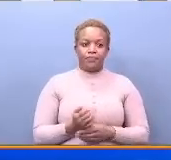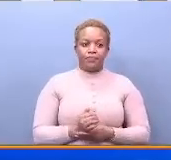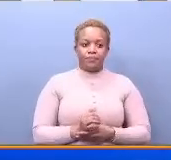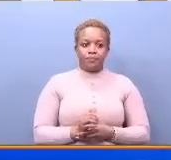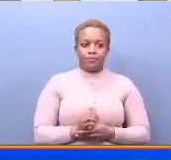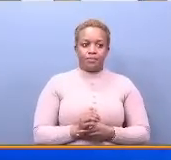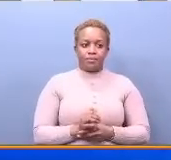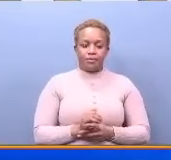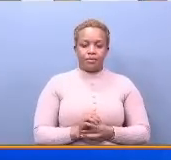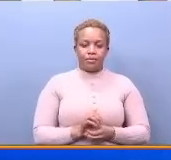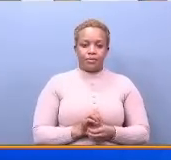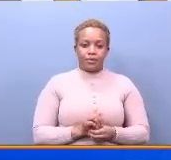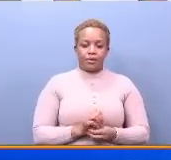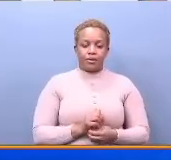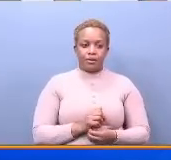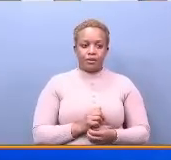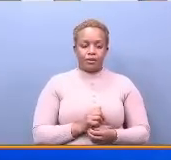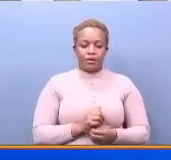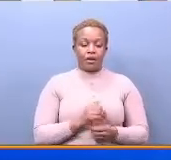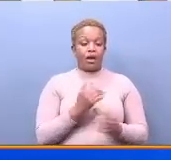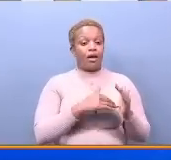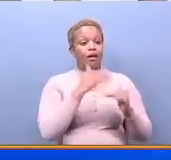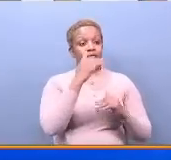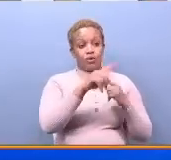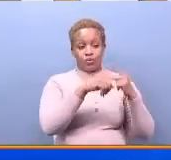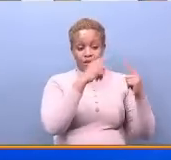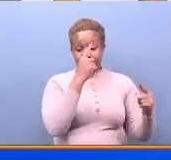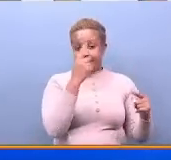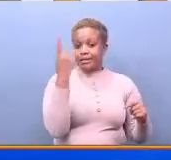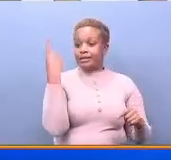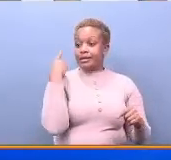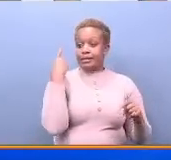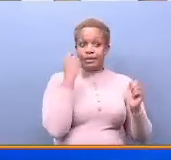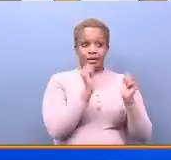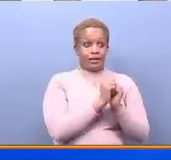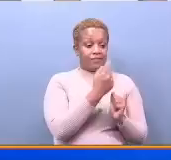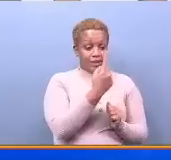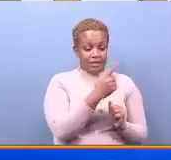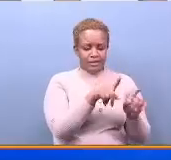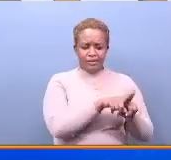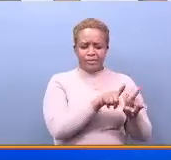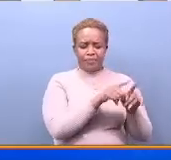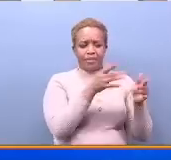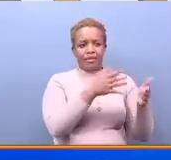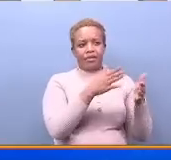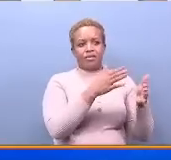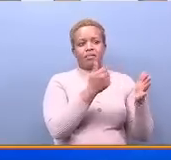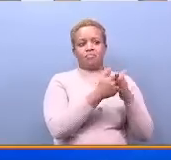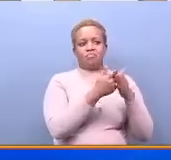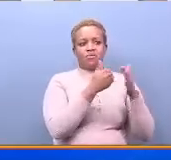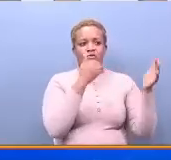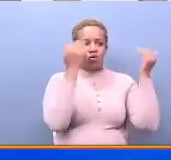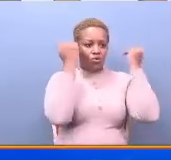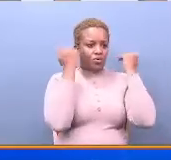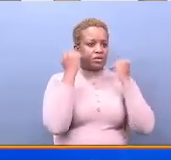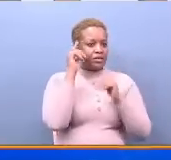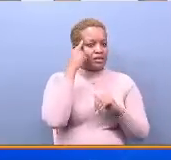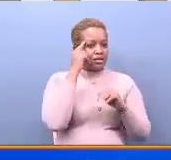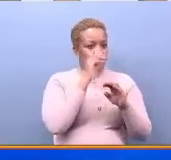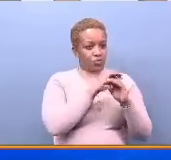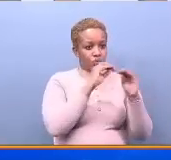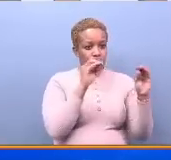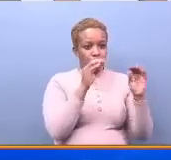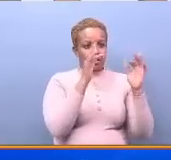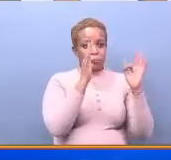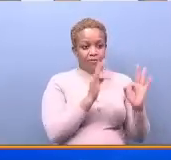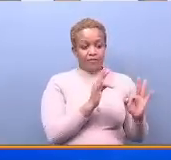Baada ya kushinda ile preliminary objection yangu tarehe 11. Pale pale bila mahakama kufikiria kama makatasi